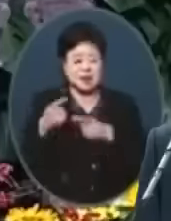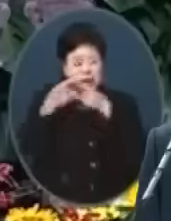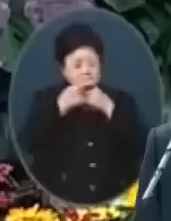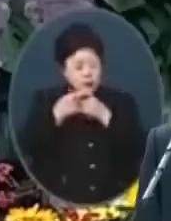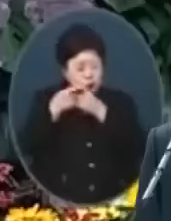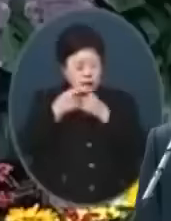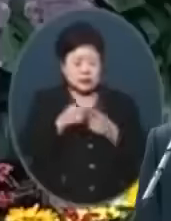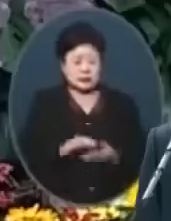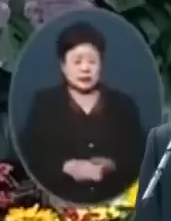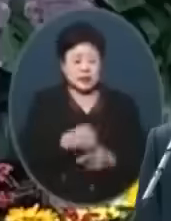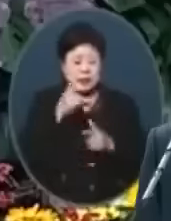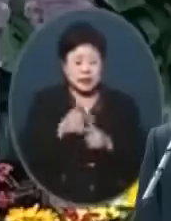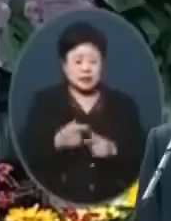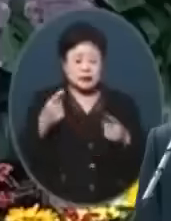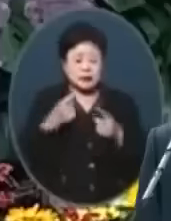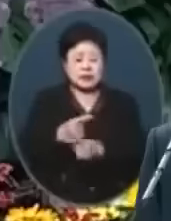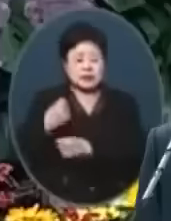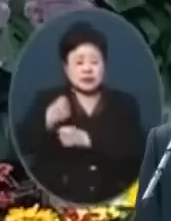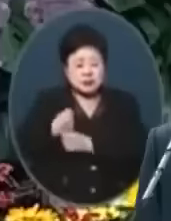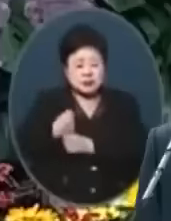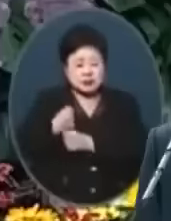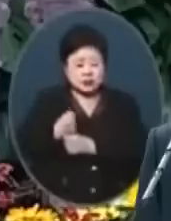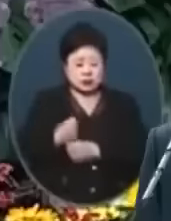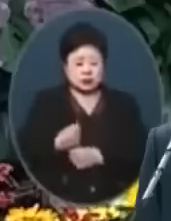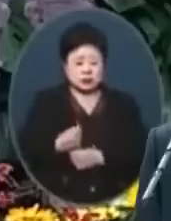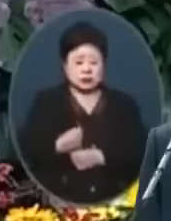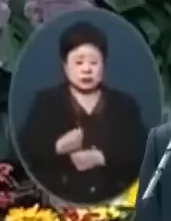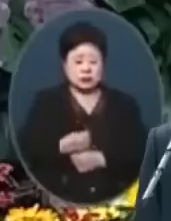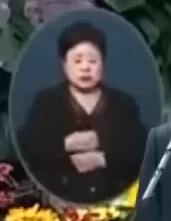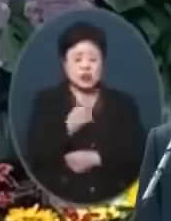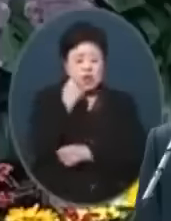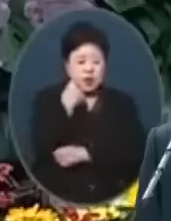허물을 예수님이 대신 짊어지시고 우리의 원죄가